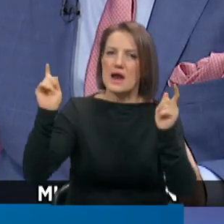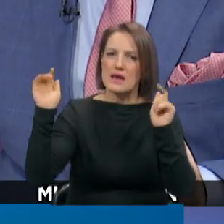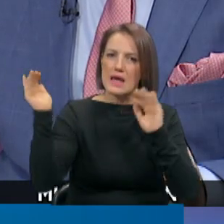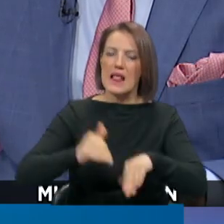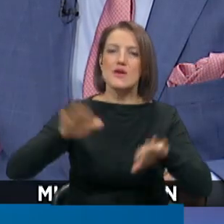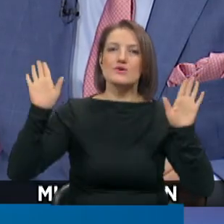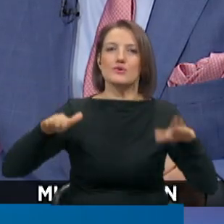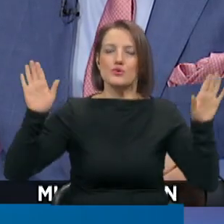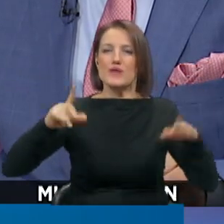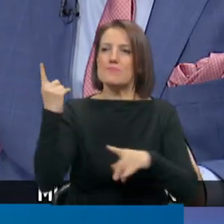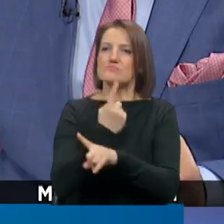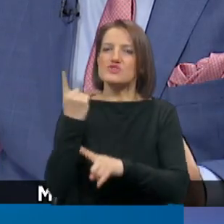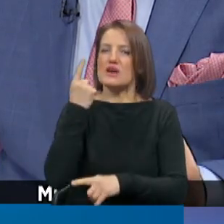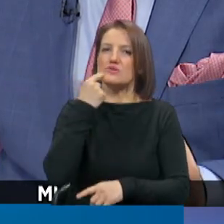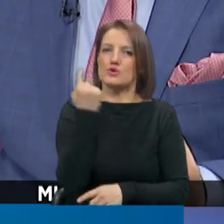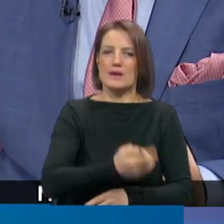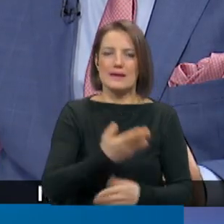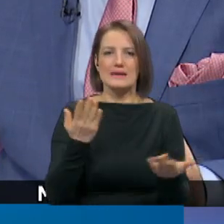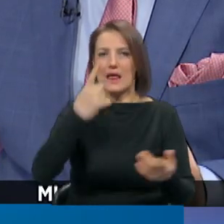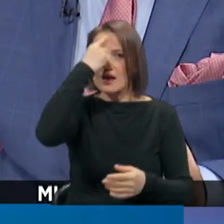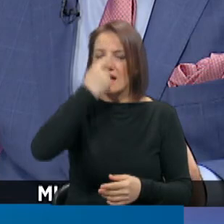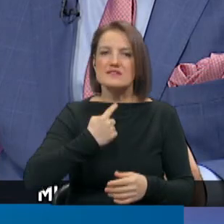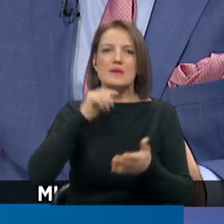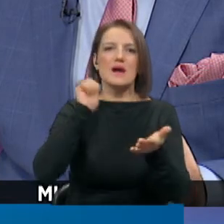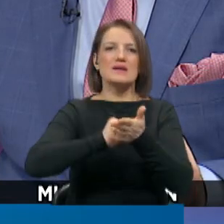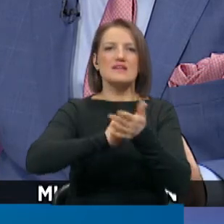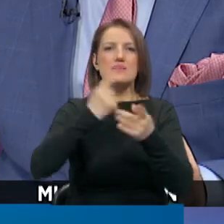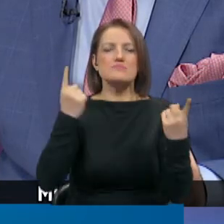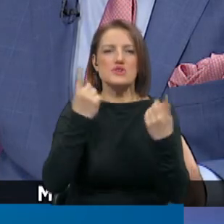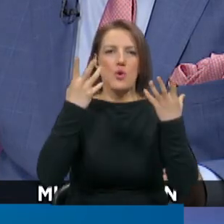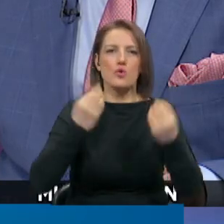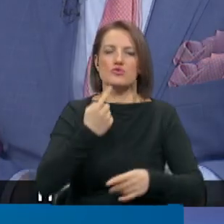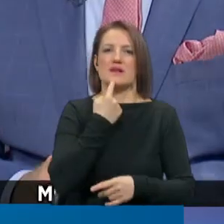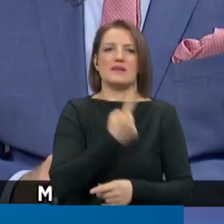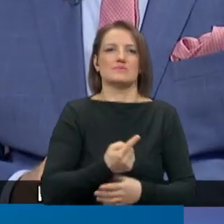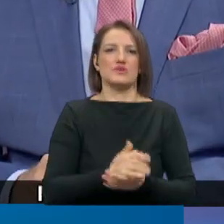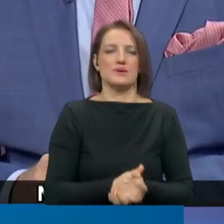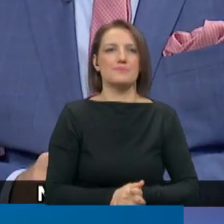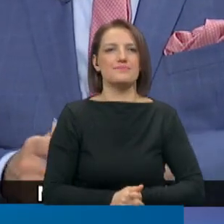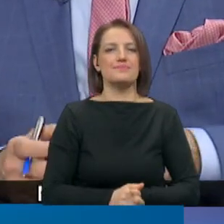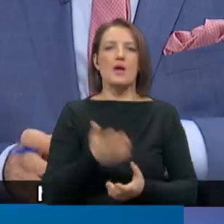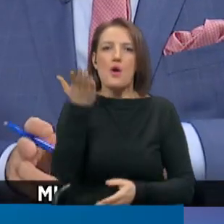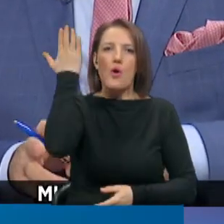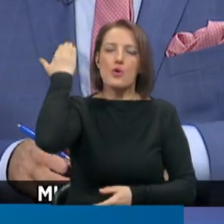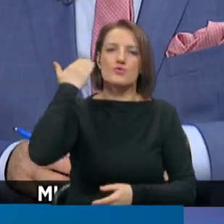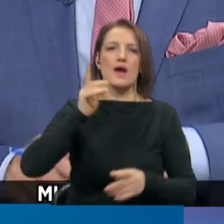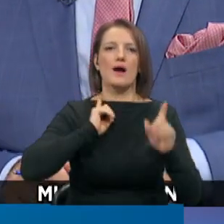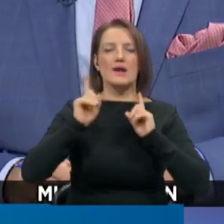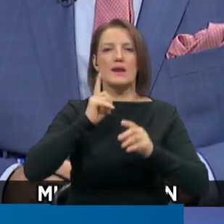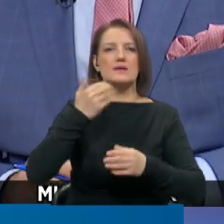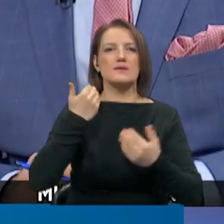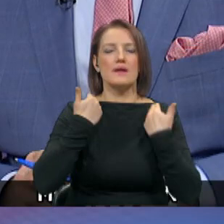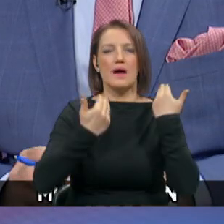geldi yani Kuşlar bir şey söyledi resmi gazetede bir şey olacak değil mi Şöyle kulis bilgileri acaba daha önce adalet